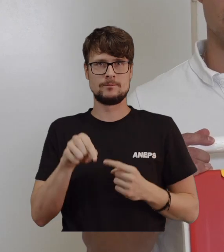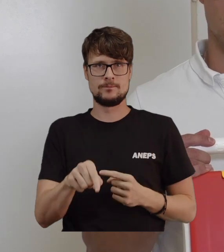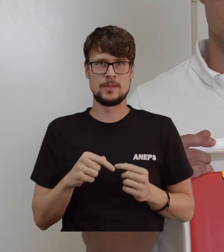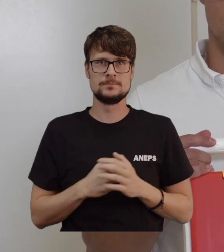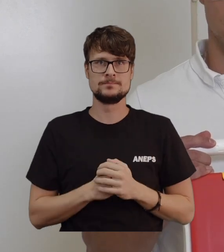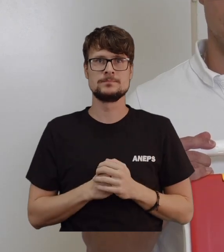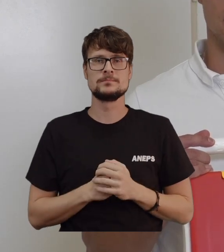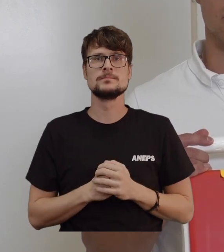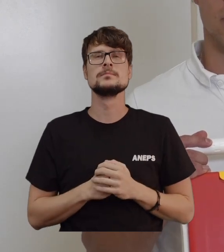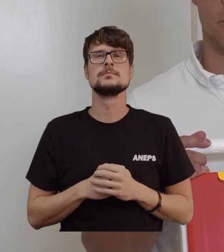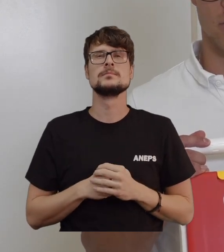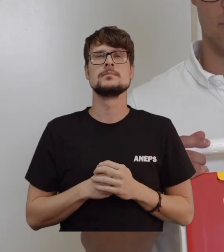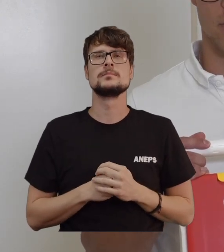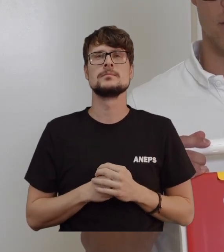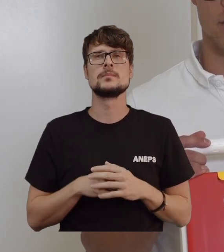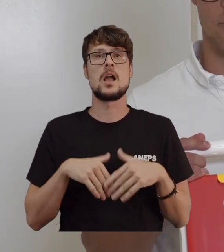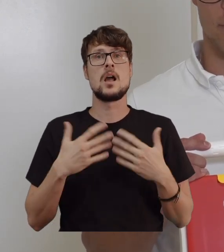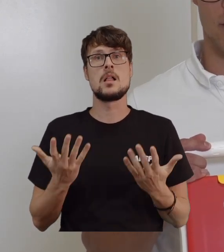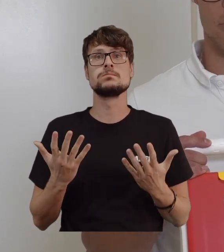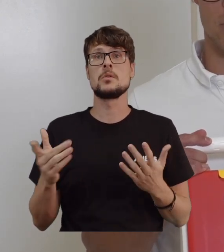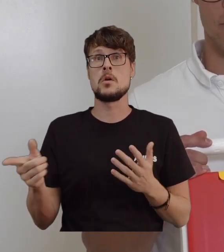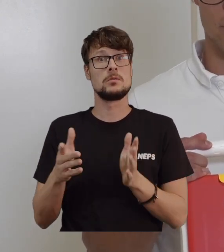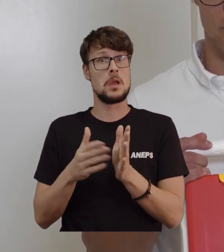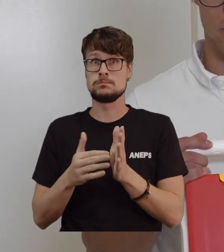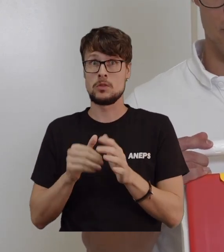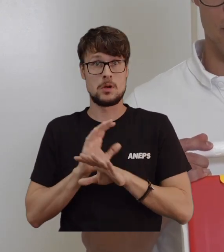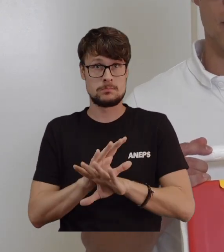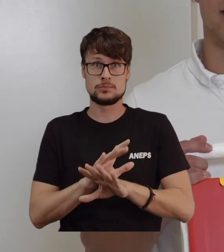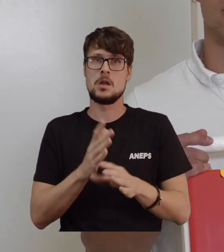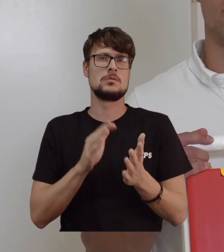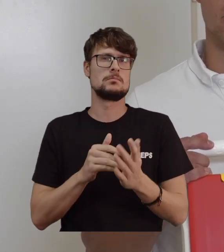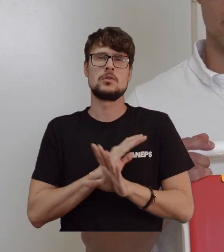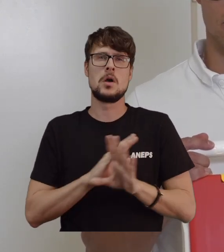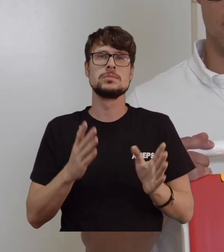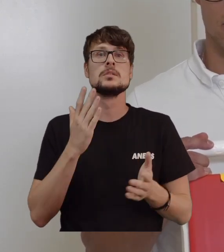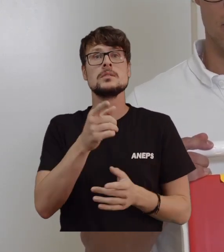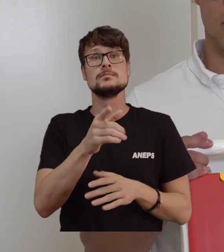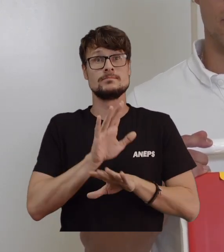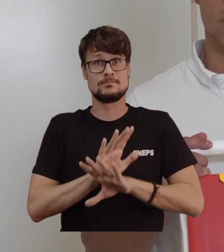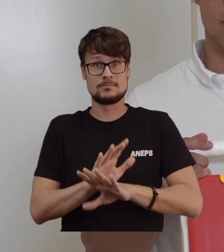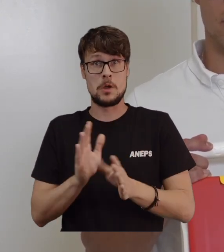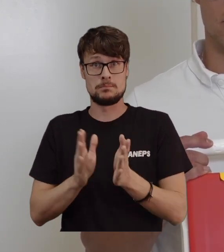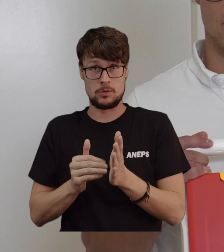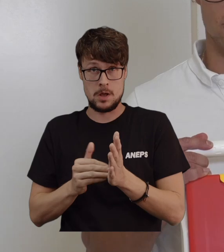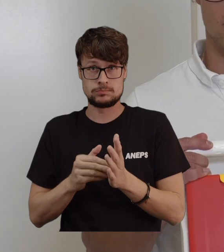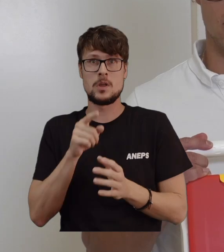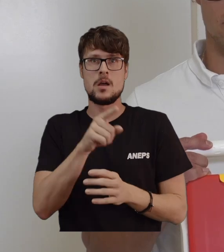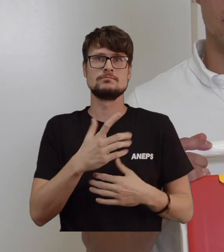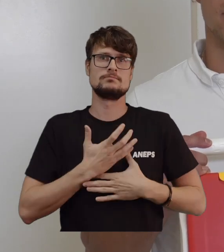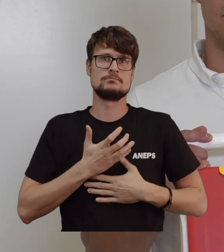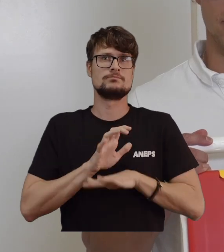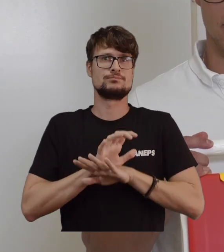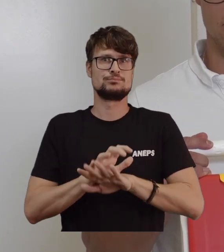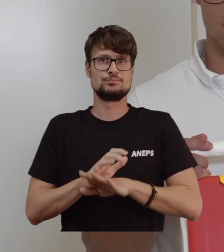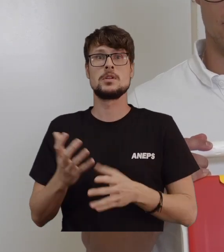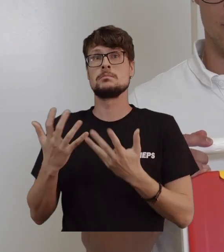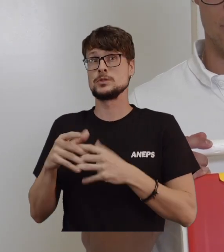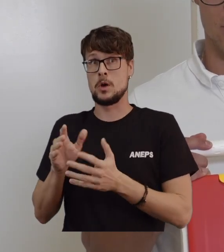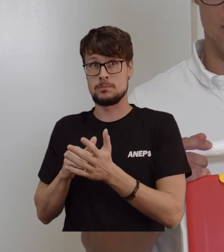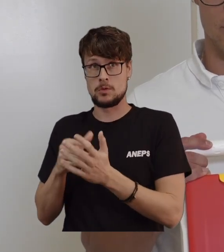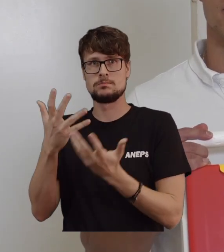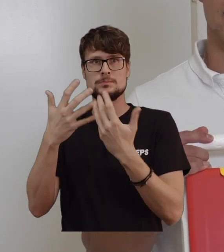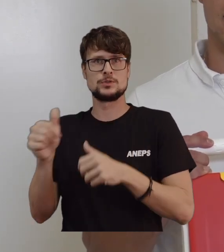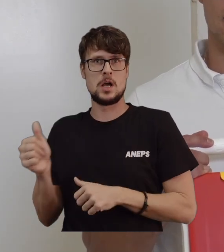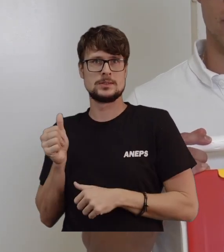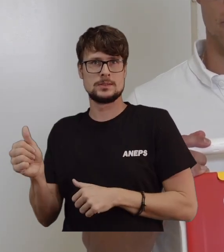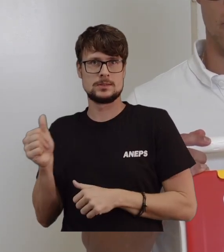pacient potrebuje alebo nepotrebuje defibrilačný výboj. Ak ho potrebuje, podáme ho stlačením blikajúceho